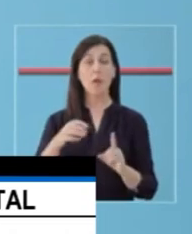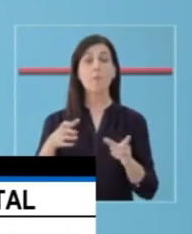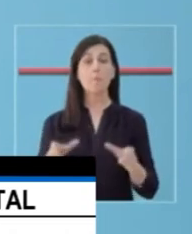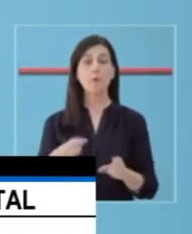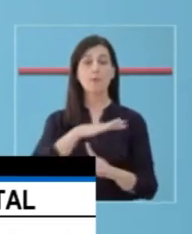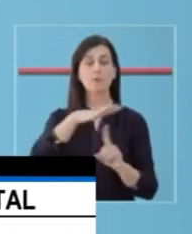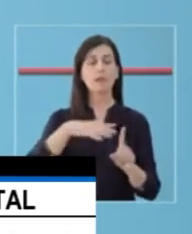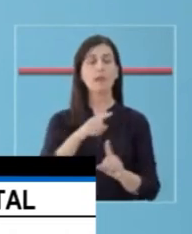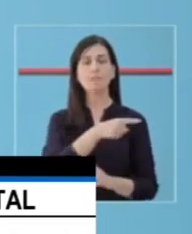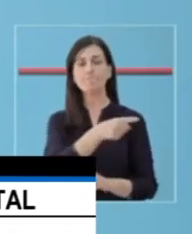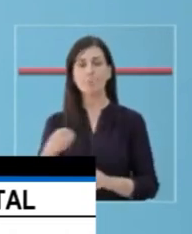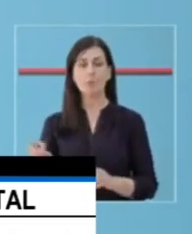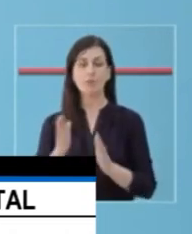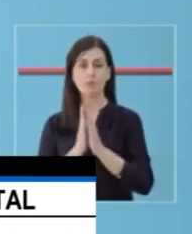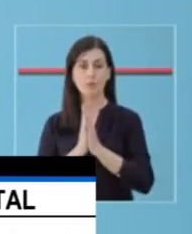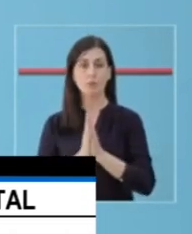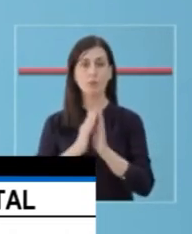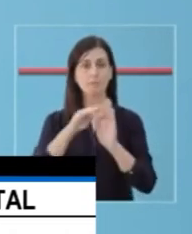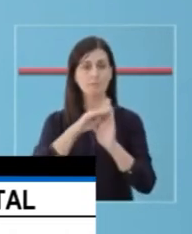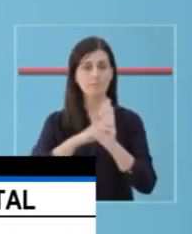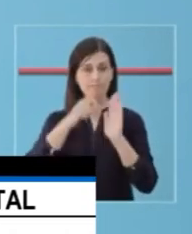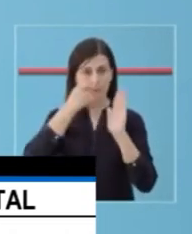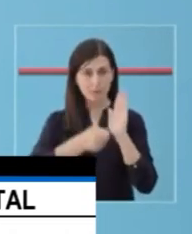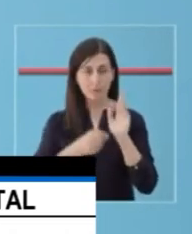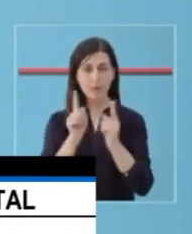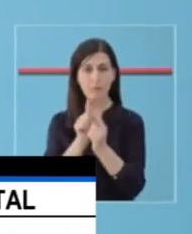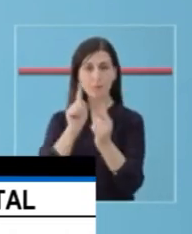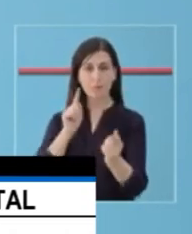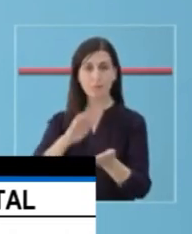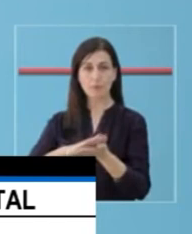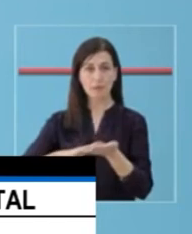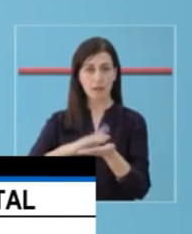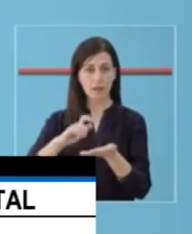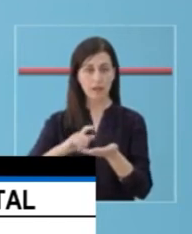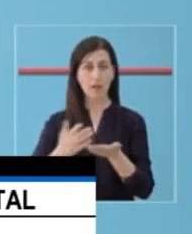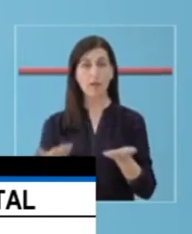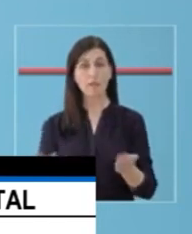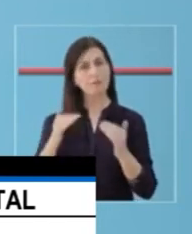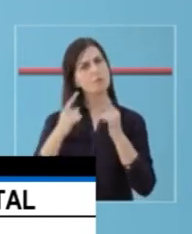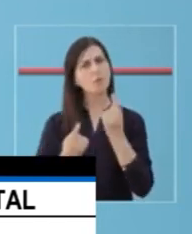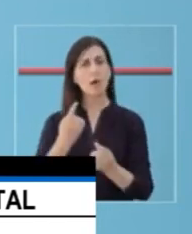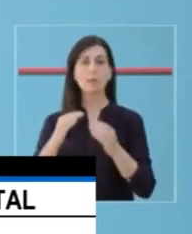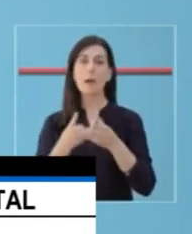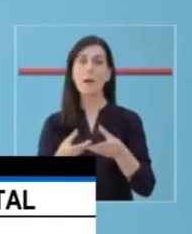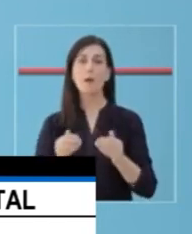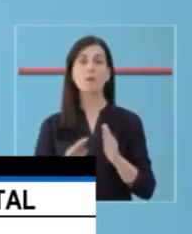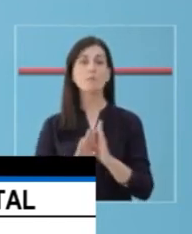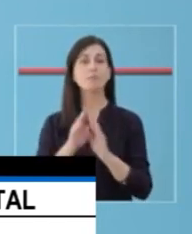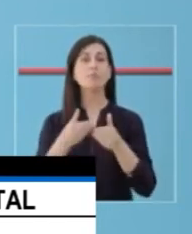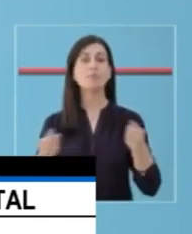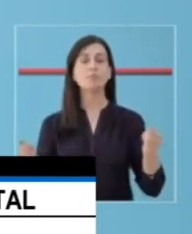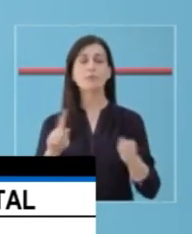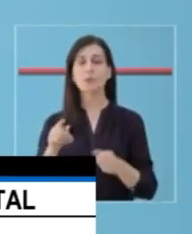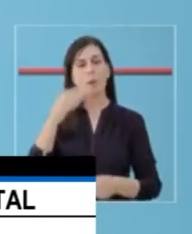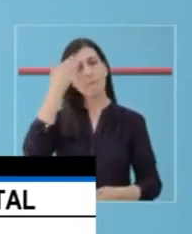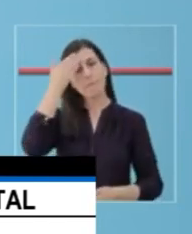të respektojnë masat e distancimit fizik dhe të higjienës personale pavarësisht situatës së qëndrueshme. Nëse keni shenja të COVID-19,